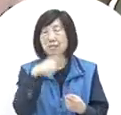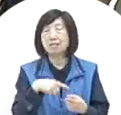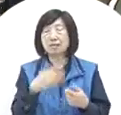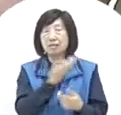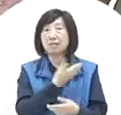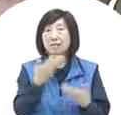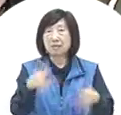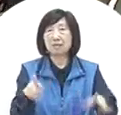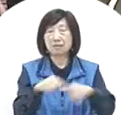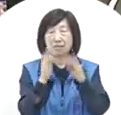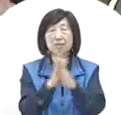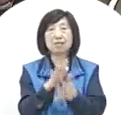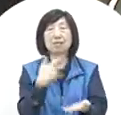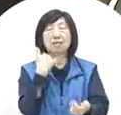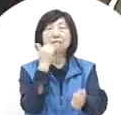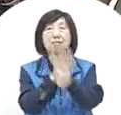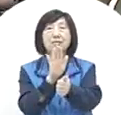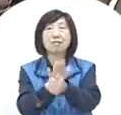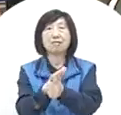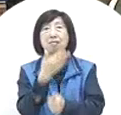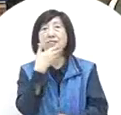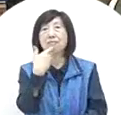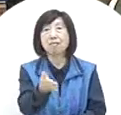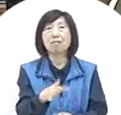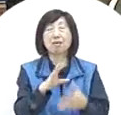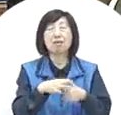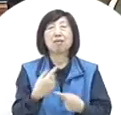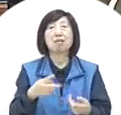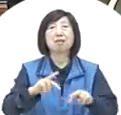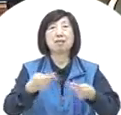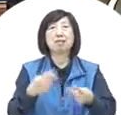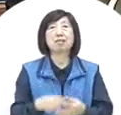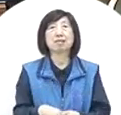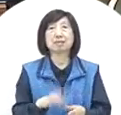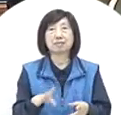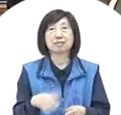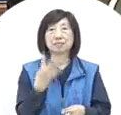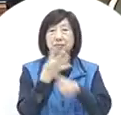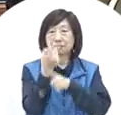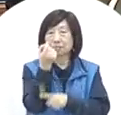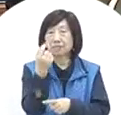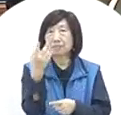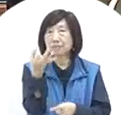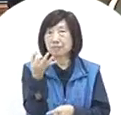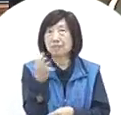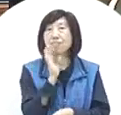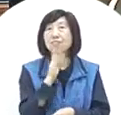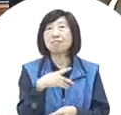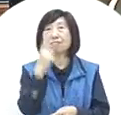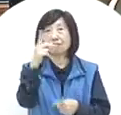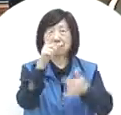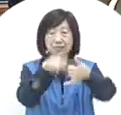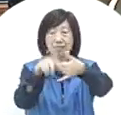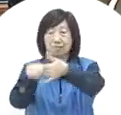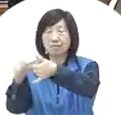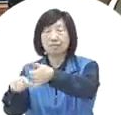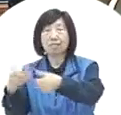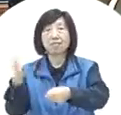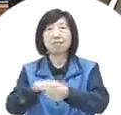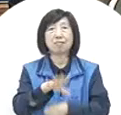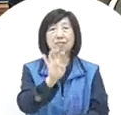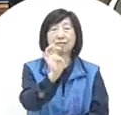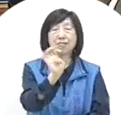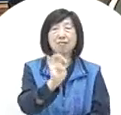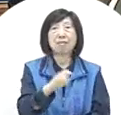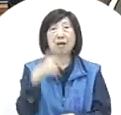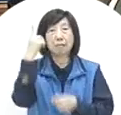仁能够受到照顾，所以我们时间就把它调整到九点。 市长，重点在于夜点费。刚才被补助一人40块，你一定要晚，你才开始补